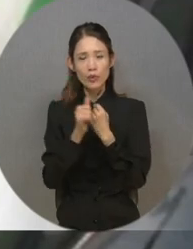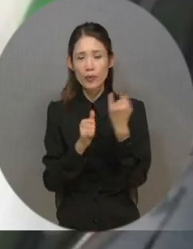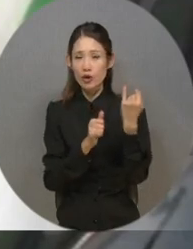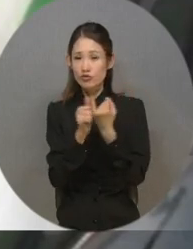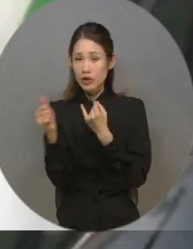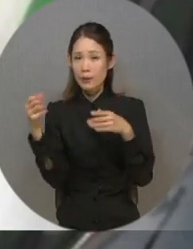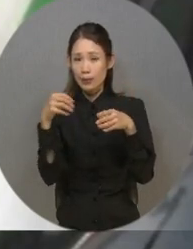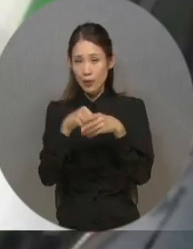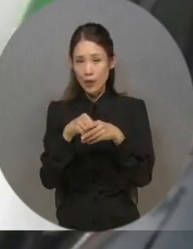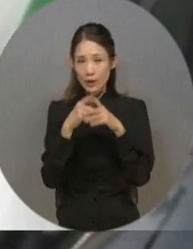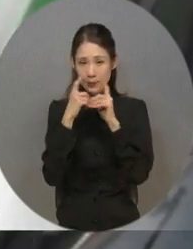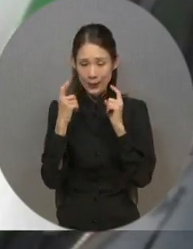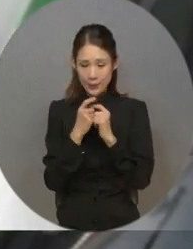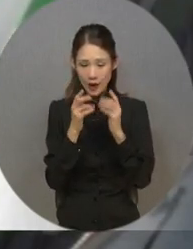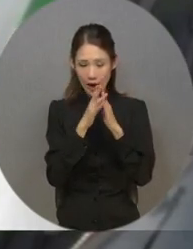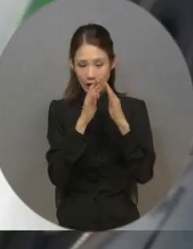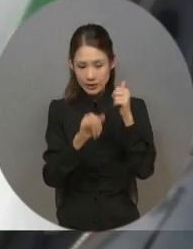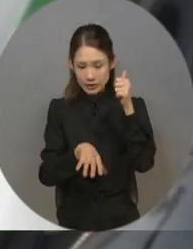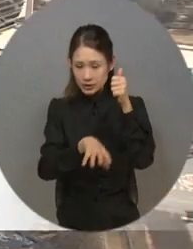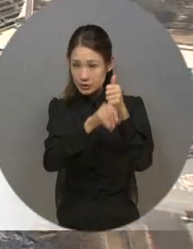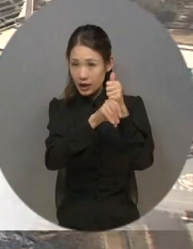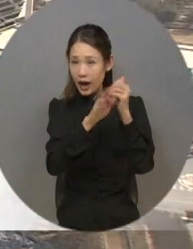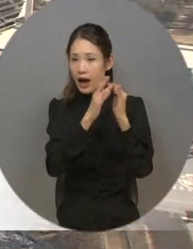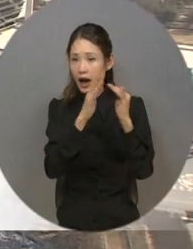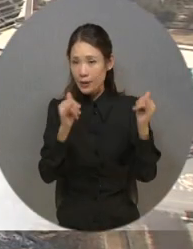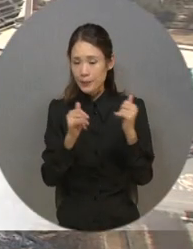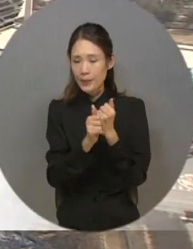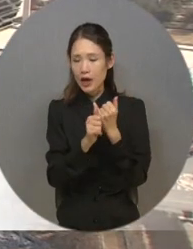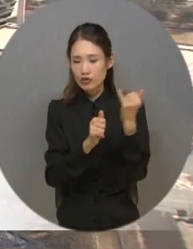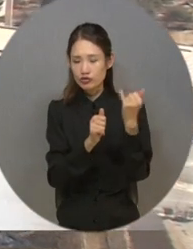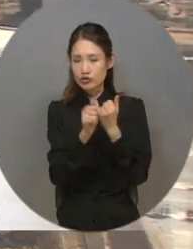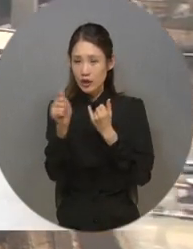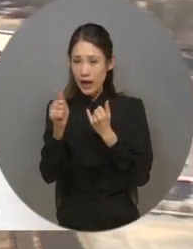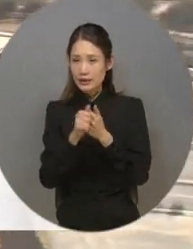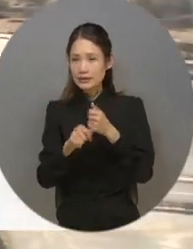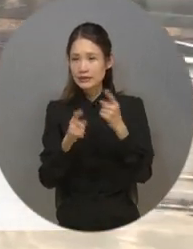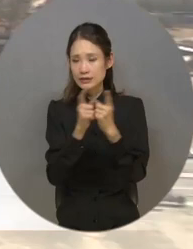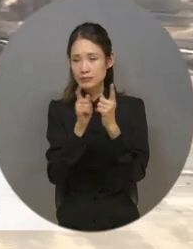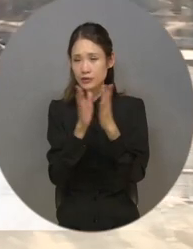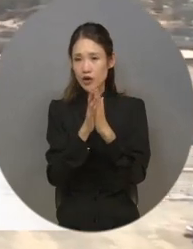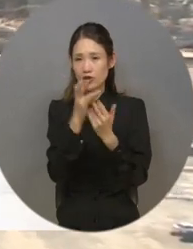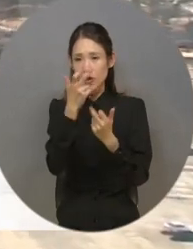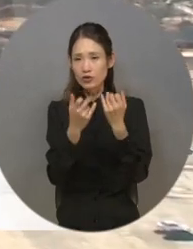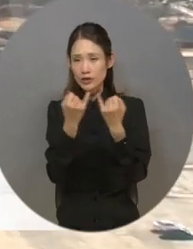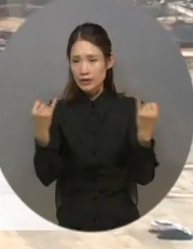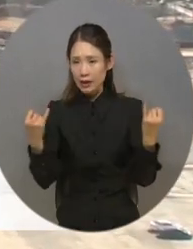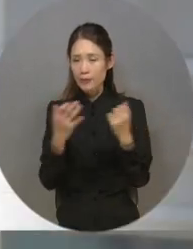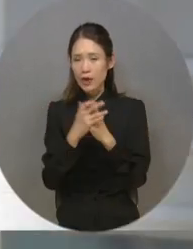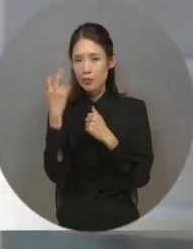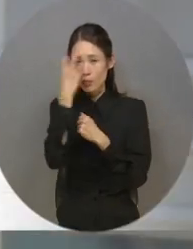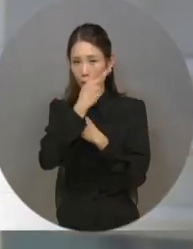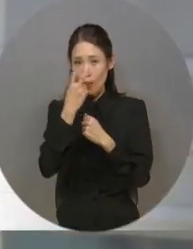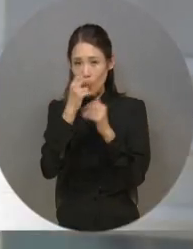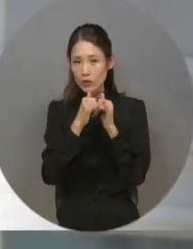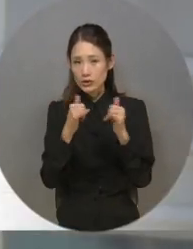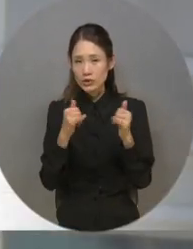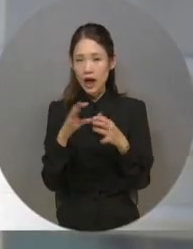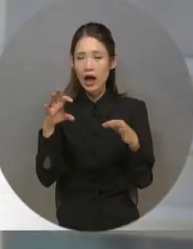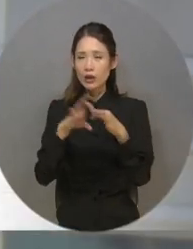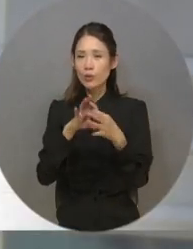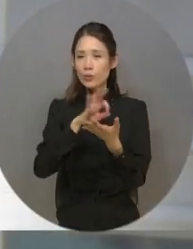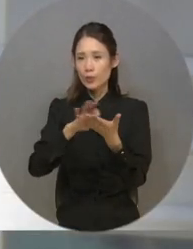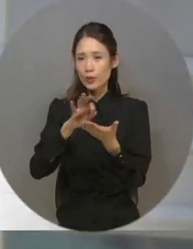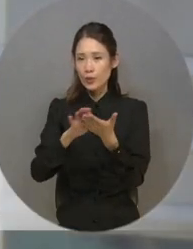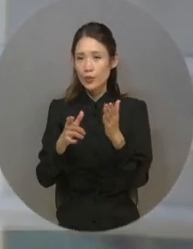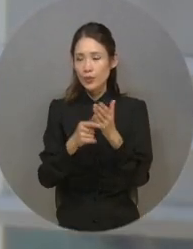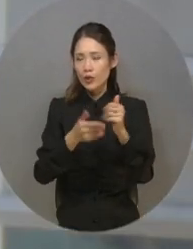포함한 민법상 가족인 직계존속의 배우자 배우자의 직계혈족 형제자매를 보호자용 주차증 발급 대상에